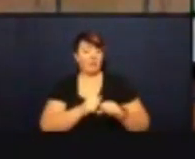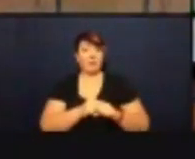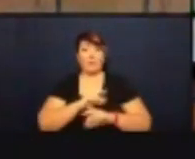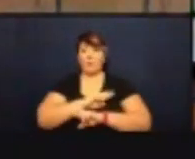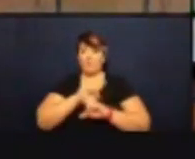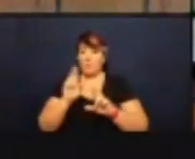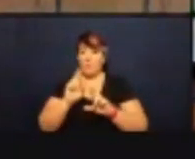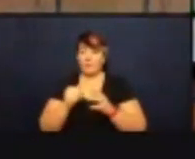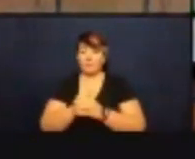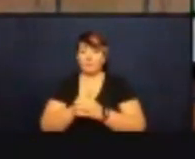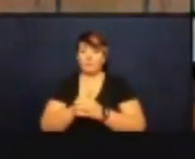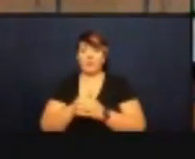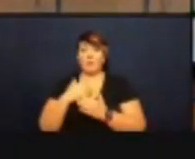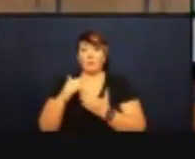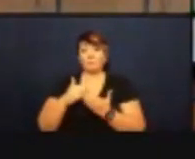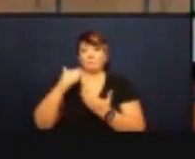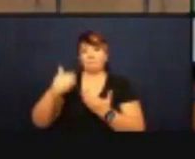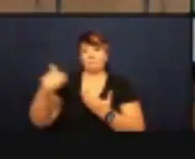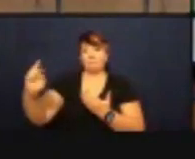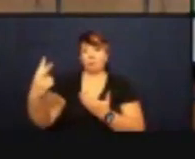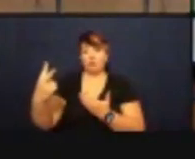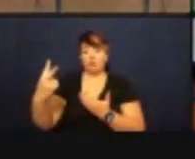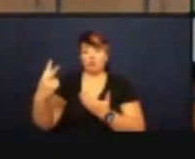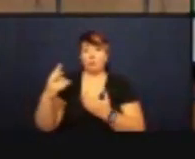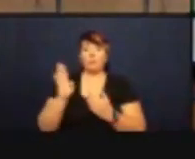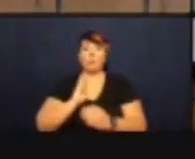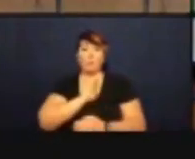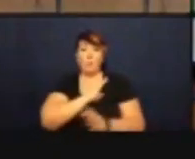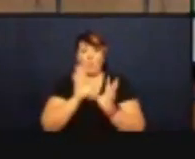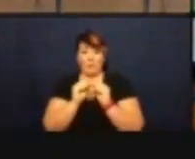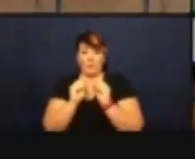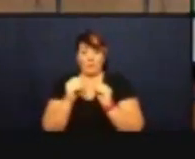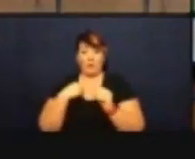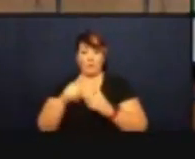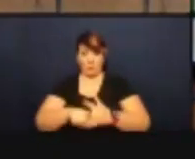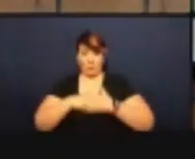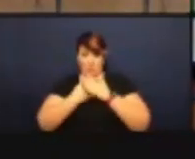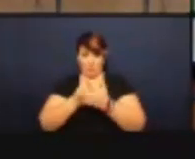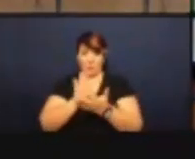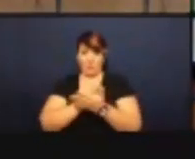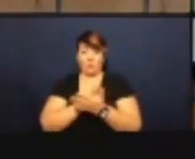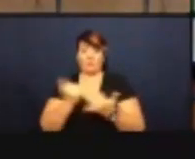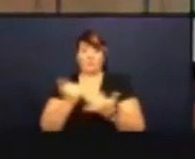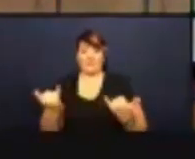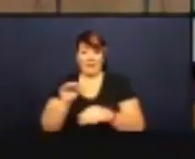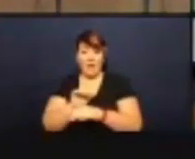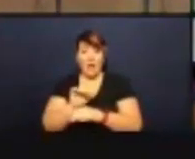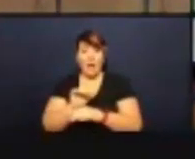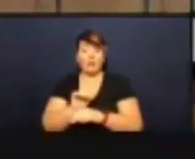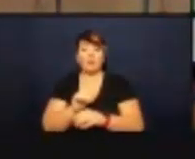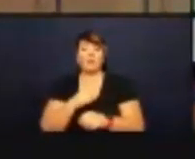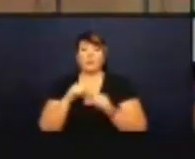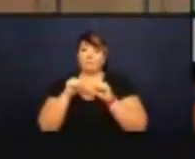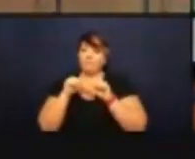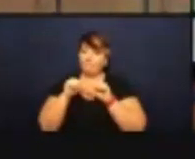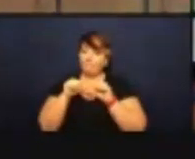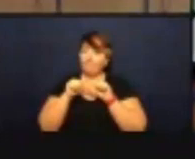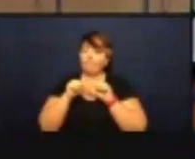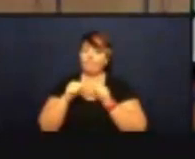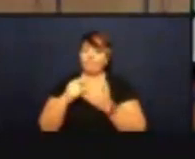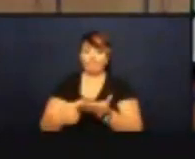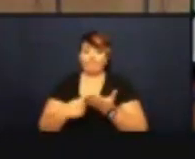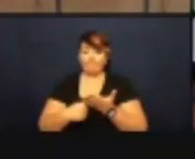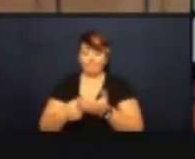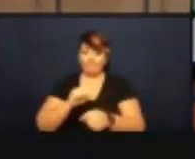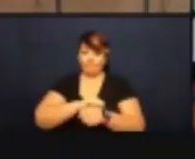wengi wamechangia sana katika maandalizi ya kufungua shule. Kama mnavyojua, leo tutakuwa tukizungumza